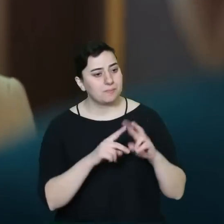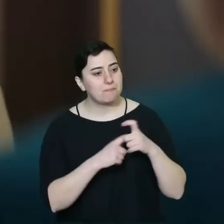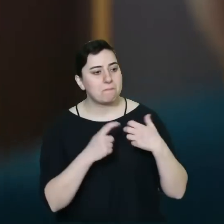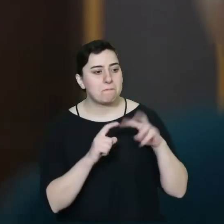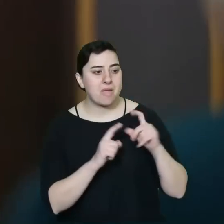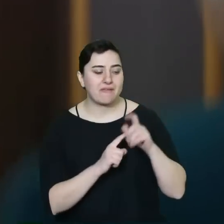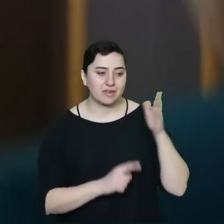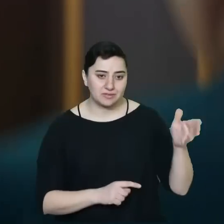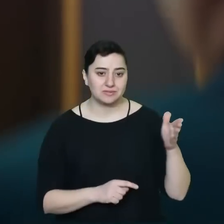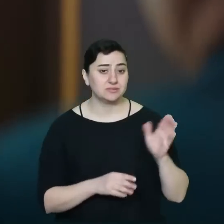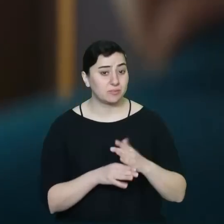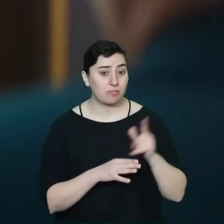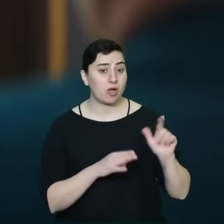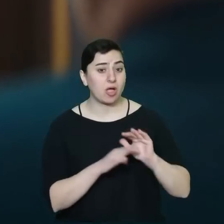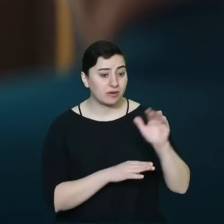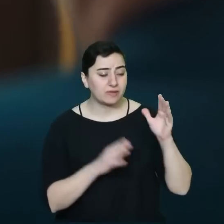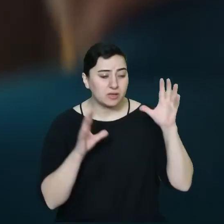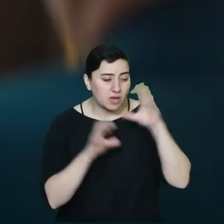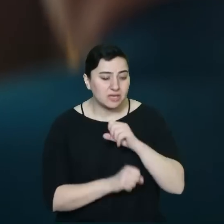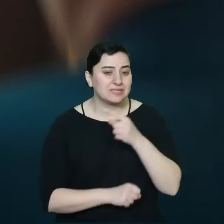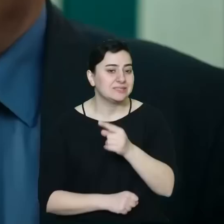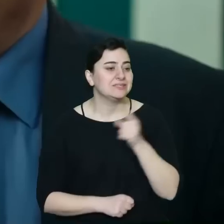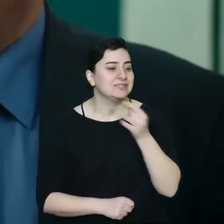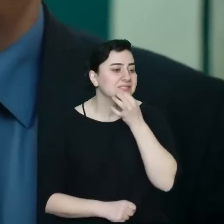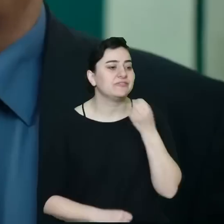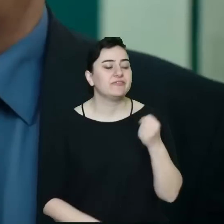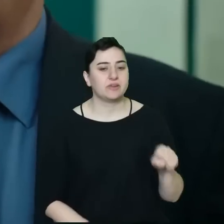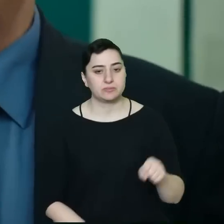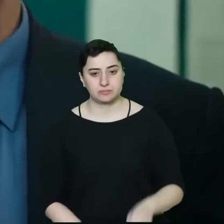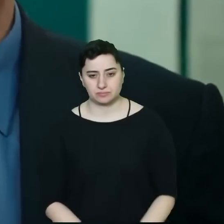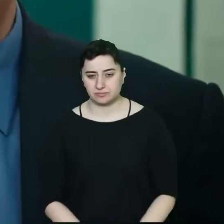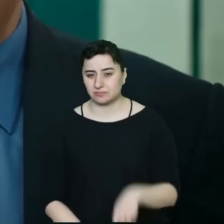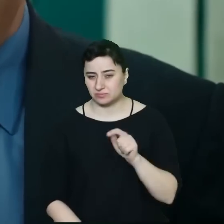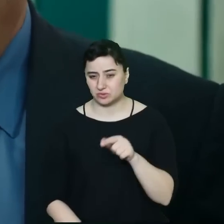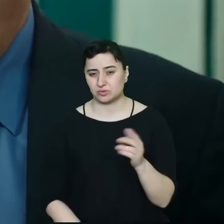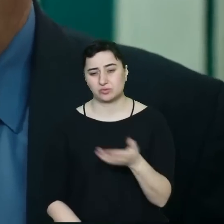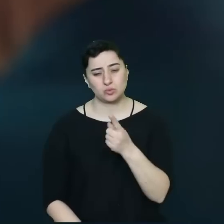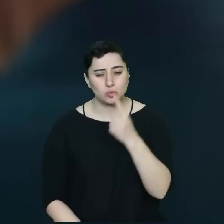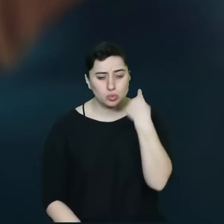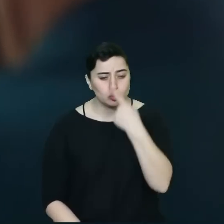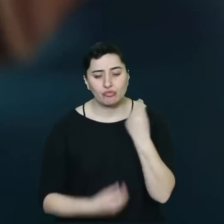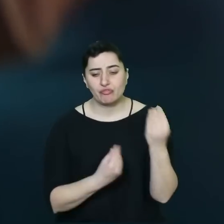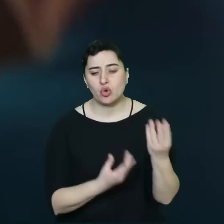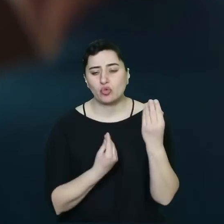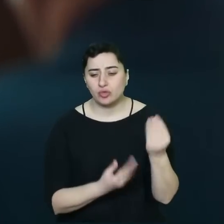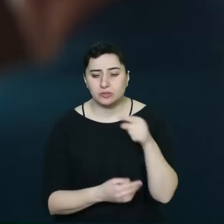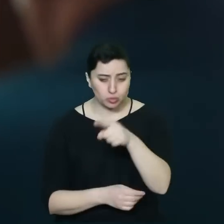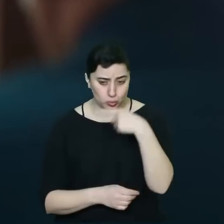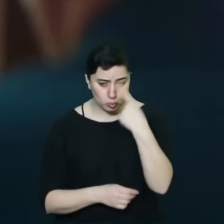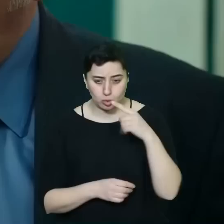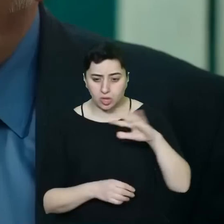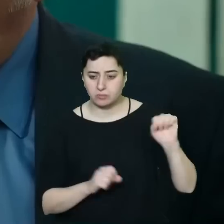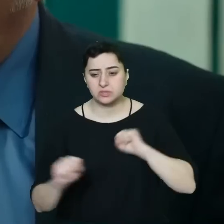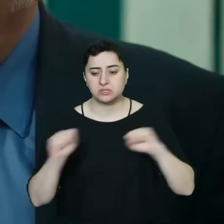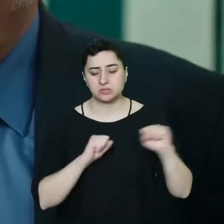Merve'nin yanına. Çünkü onun hayatını daha fazla karartmanıza izin vermeyeceğim. Siz bunlara çok yüz veriyorsunuz. Hep sizin yüzünüzden